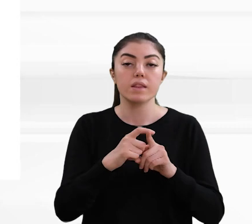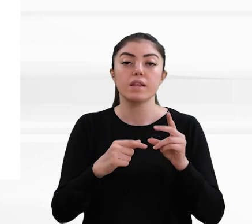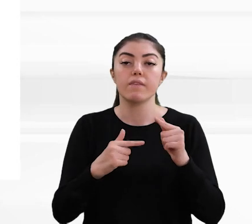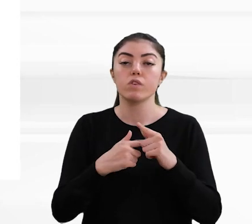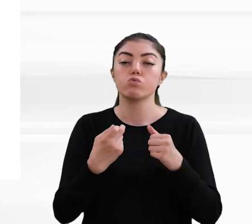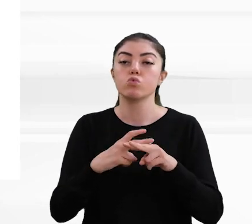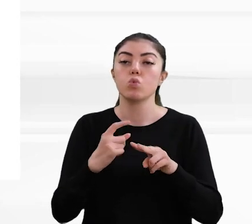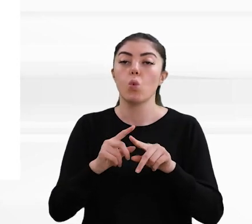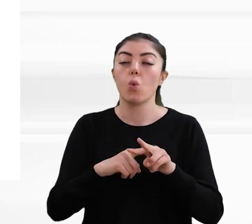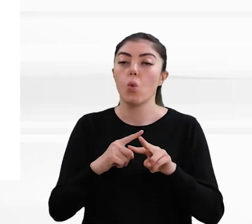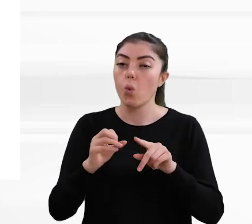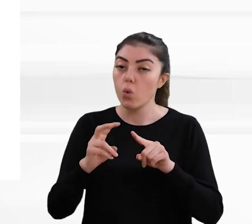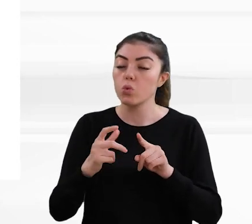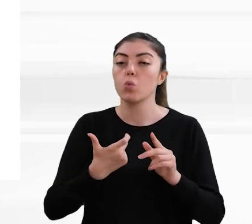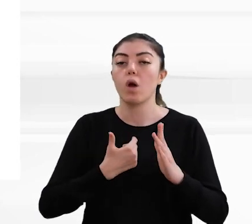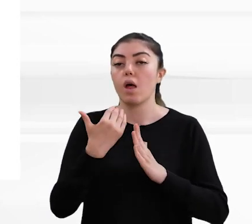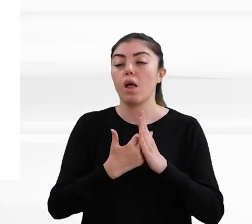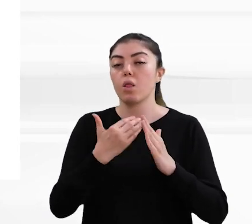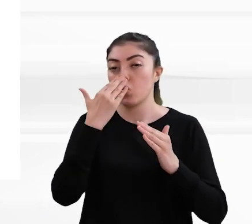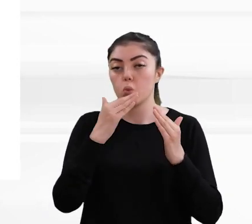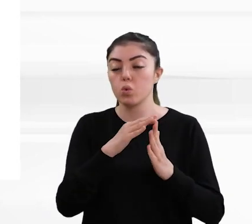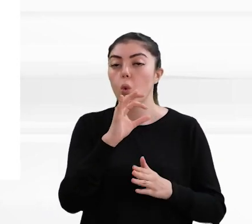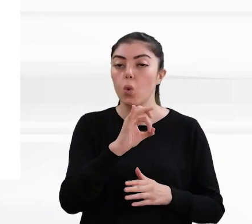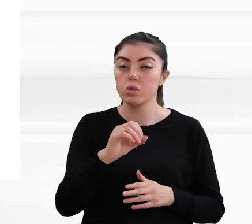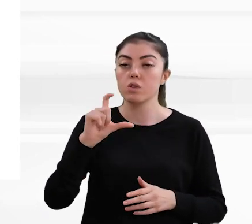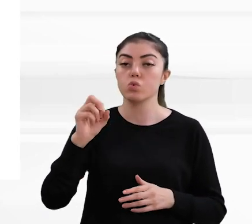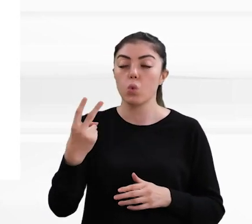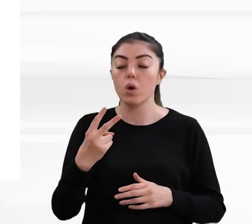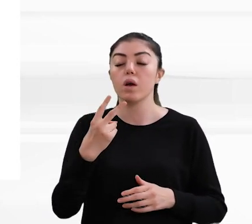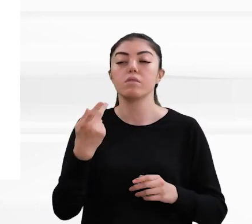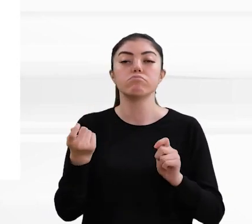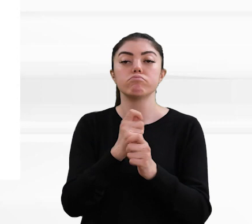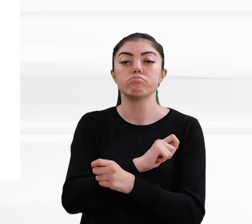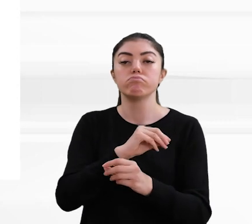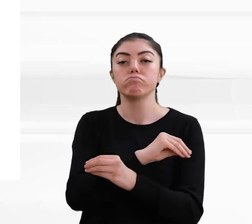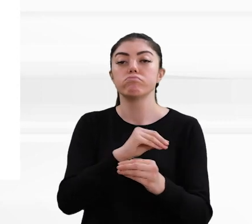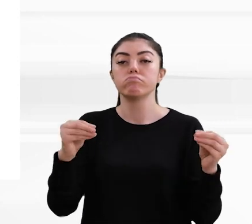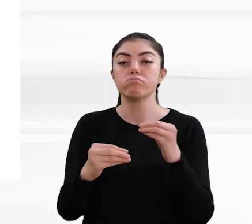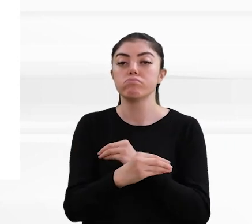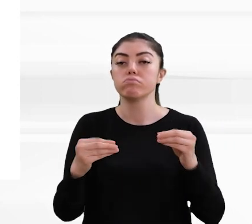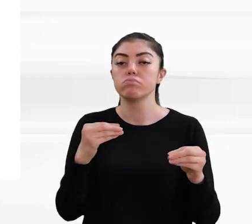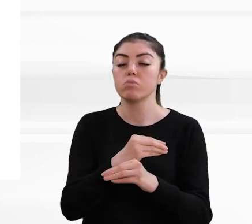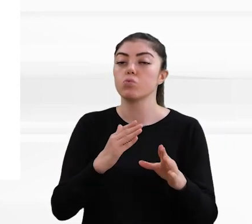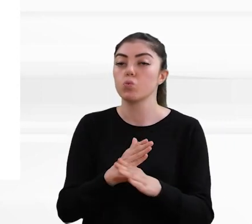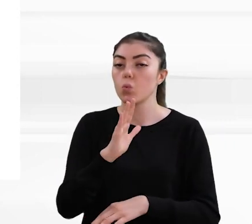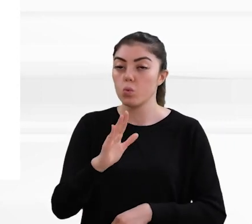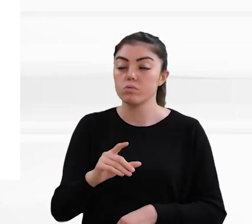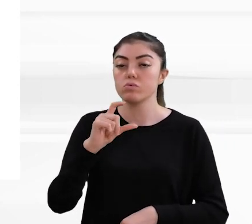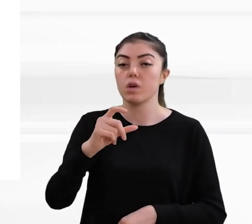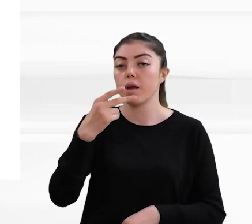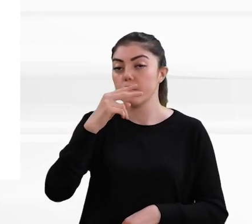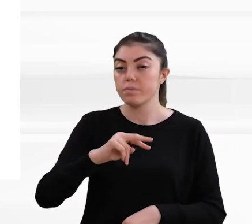Difüzyon kurallarına göre gel mi Evet Oksijen karbondioksit değişimi değil Fizyon kuralları geçerlidir Doğrudur